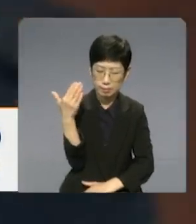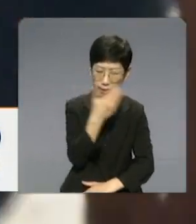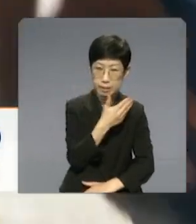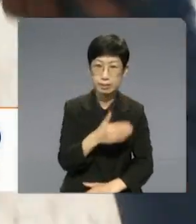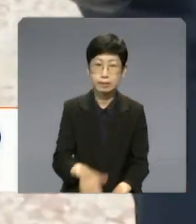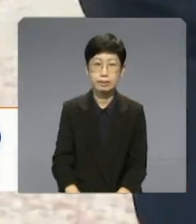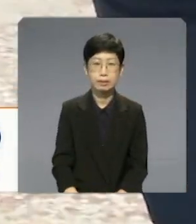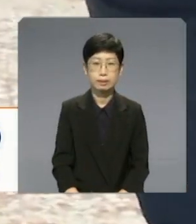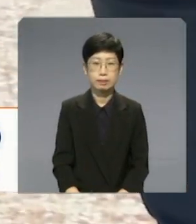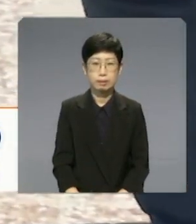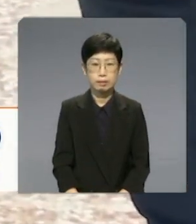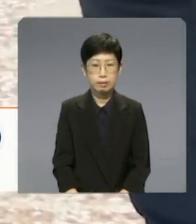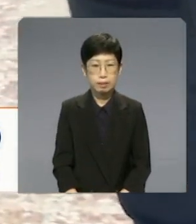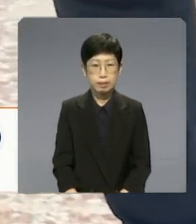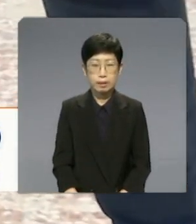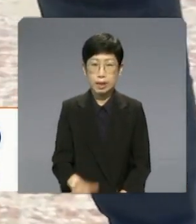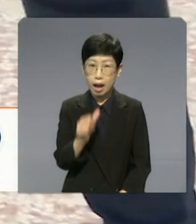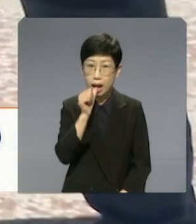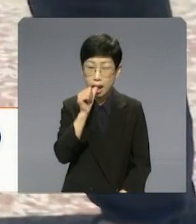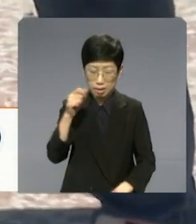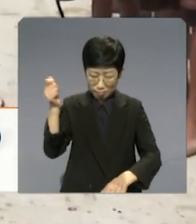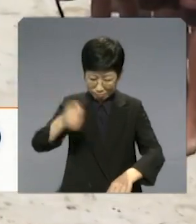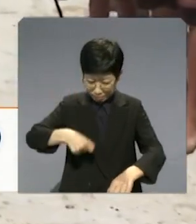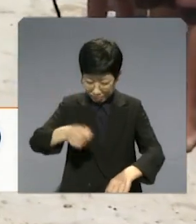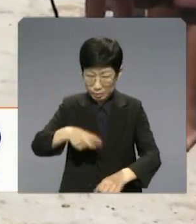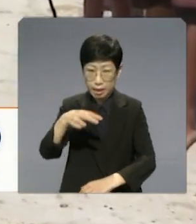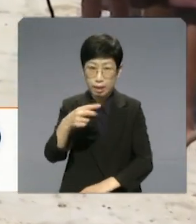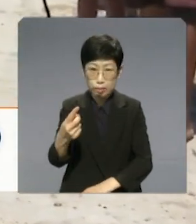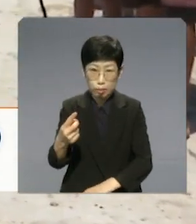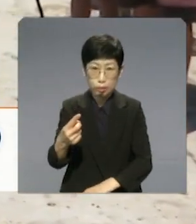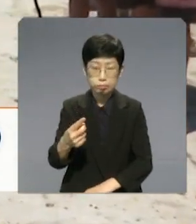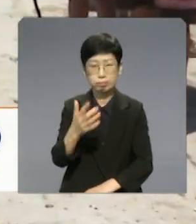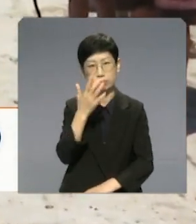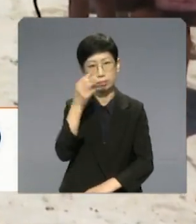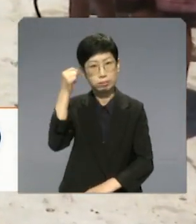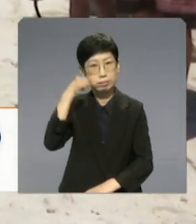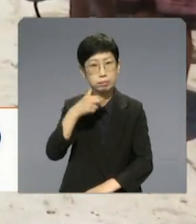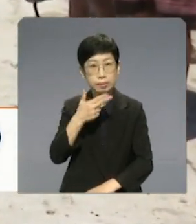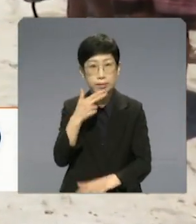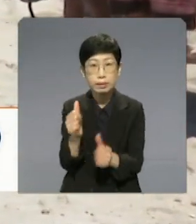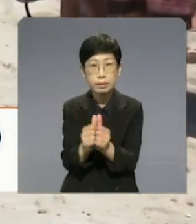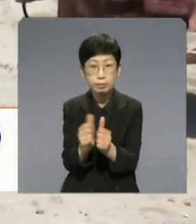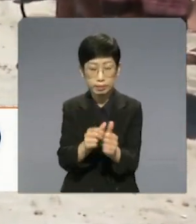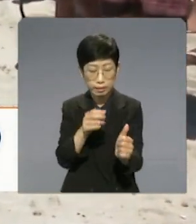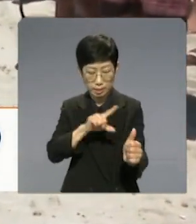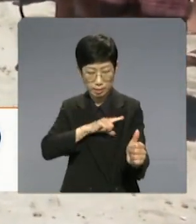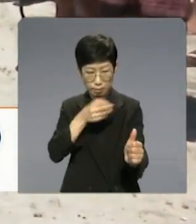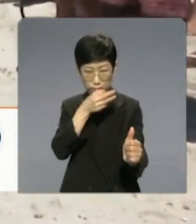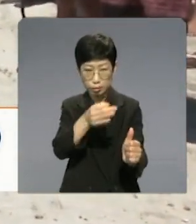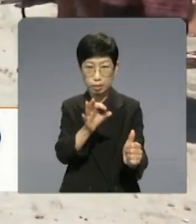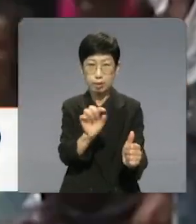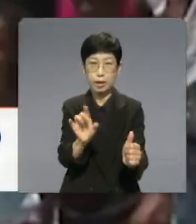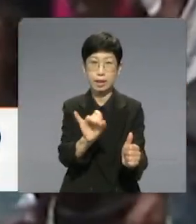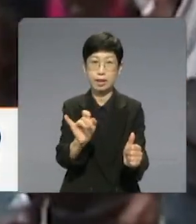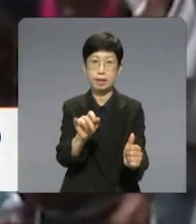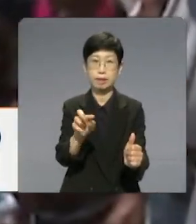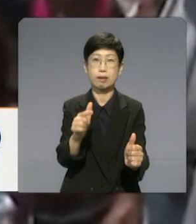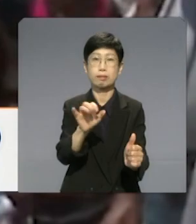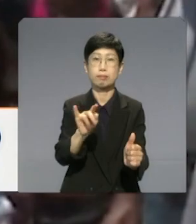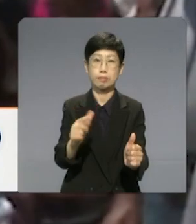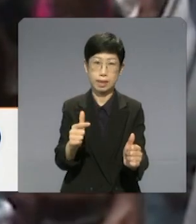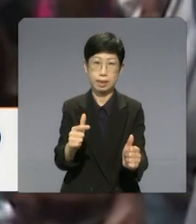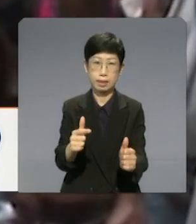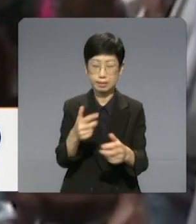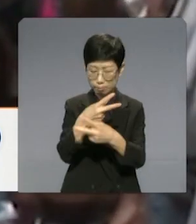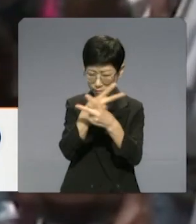듯한데요. 강철 망치로 뼈를 때려도 꿈쩍하지 않는 이 남성의 별명은 다름 아닌 아이언맨. 전직 멕시코